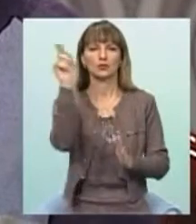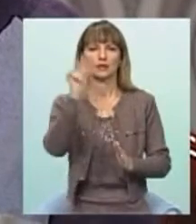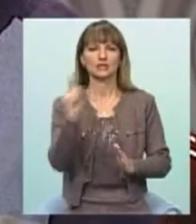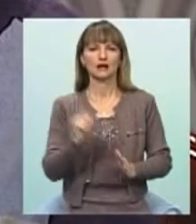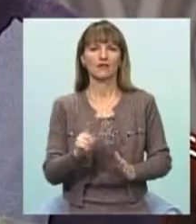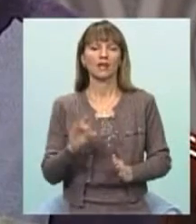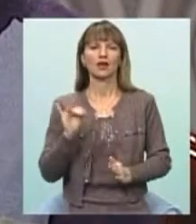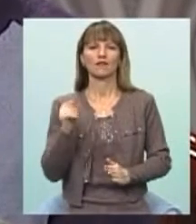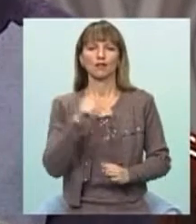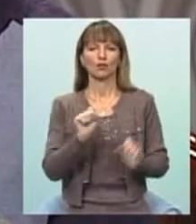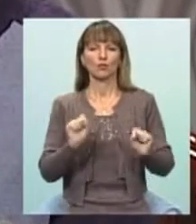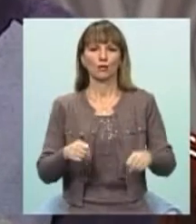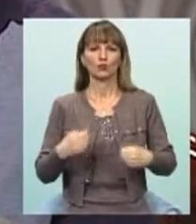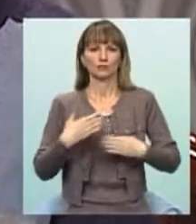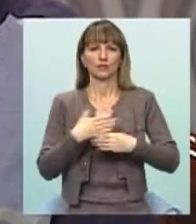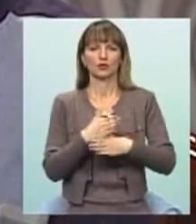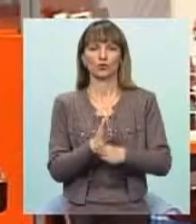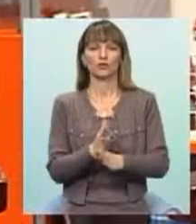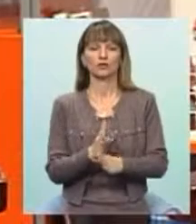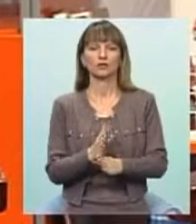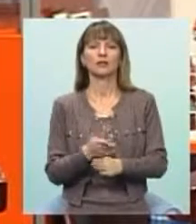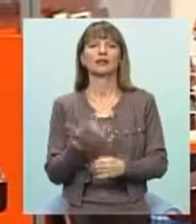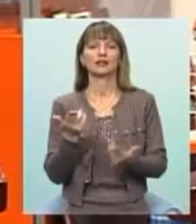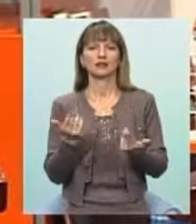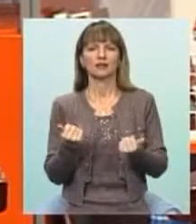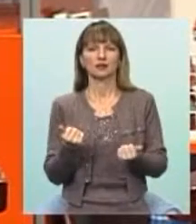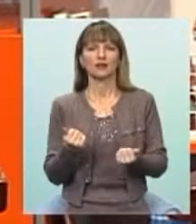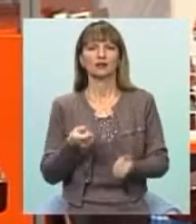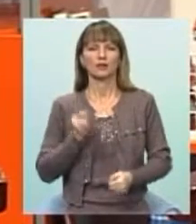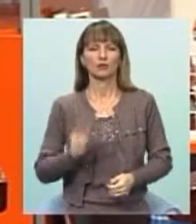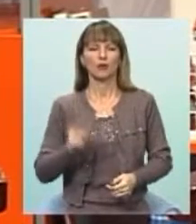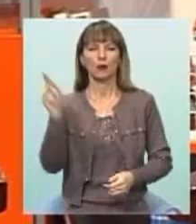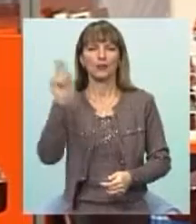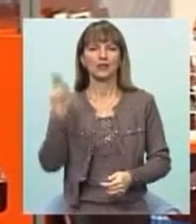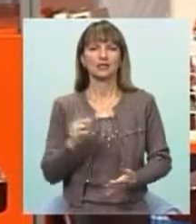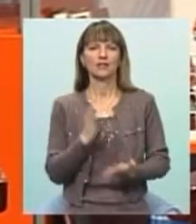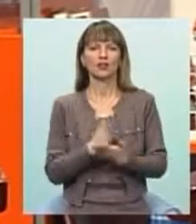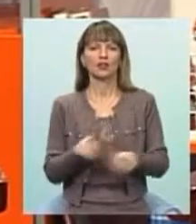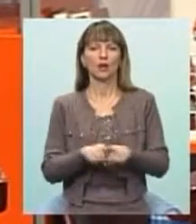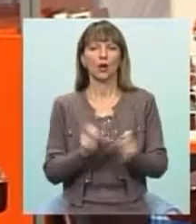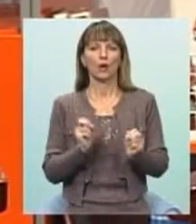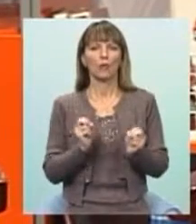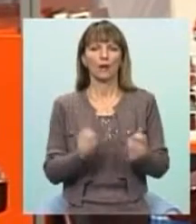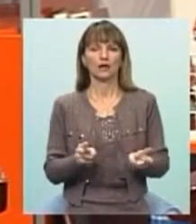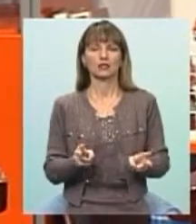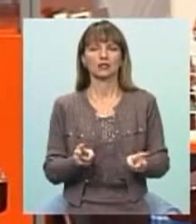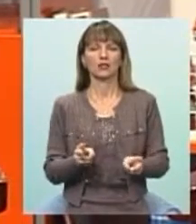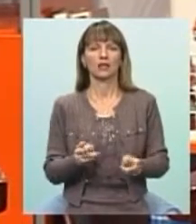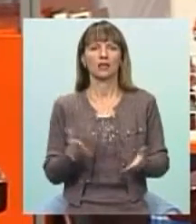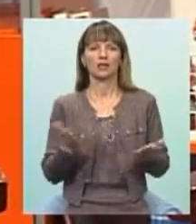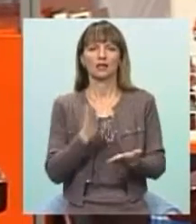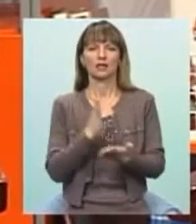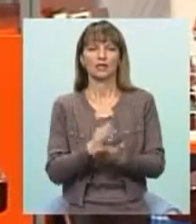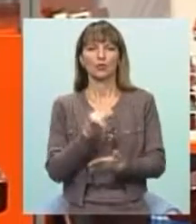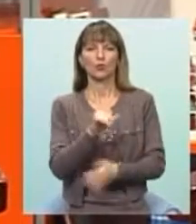блискавка, і воно може розколотися. Дійсно, і насправді блискавка є такою небезпечною таким елементом, який виникає